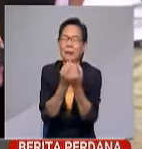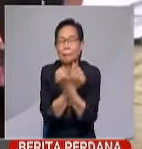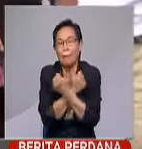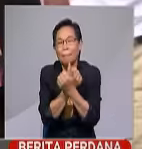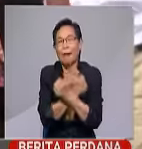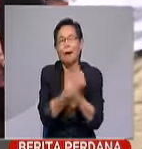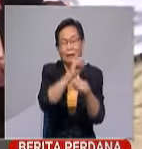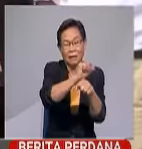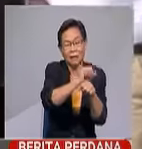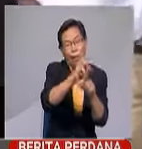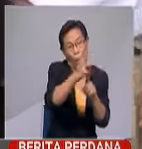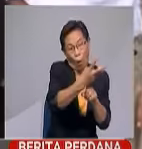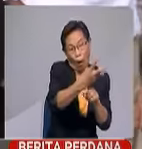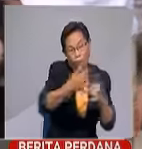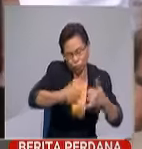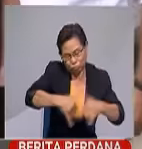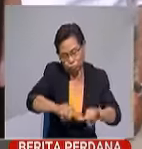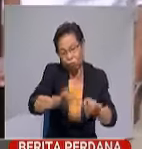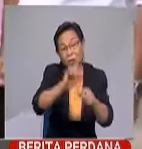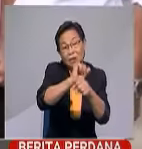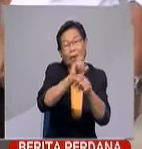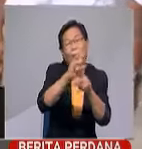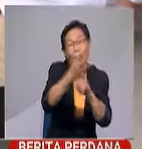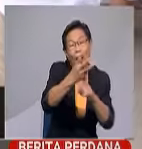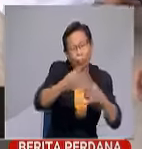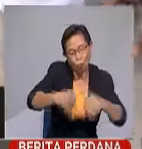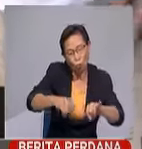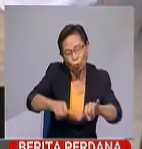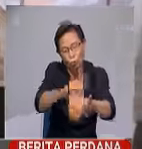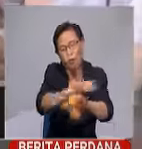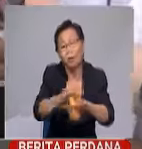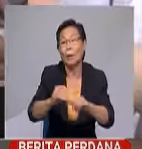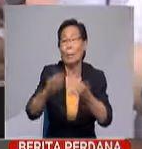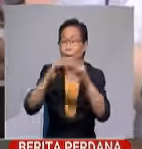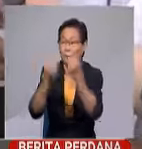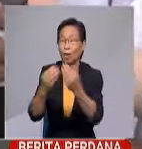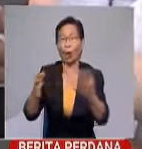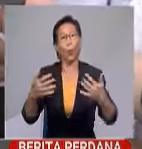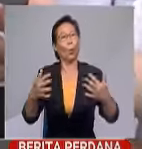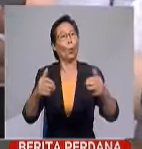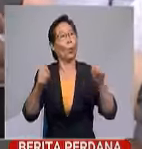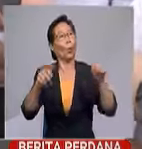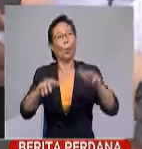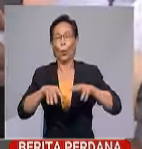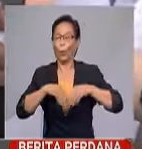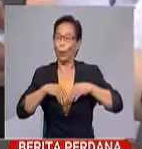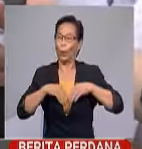kerja amal ini akan berterusan dan mendapat sambutan baik masyarakat.